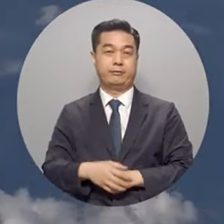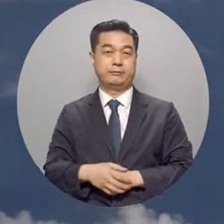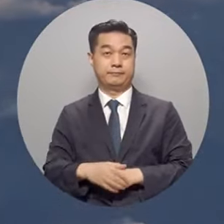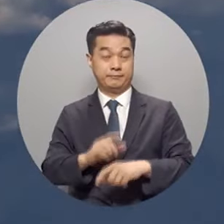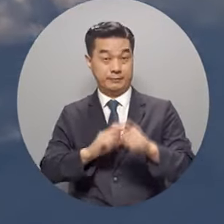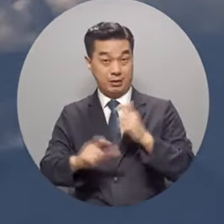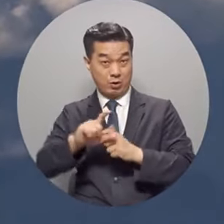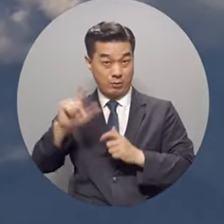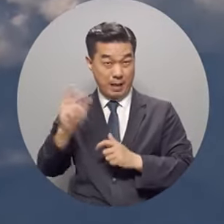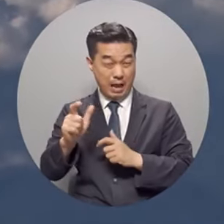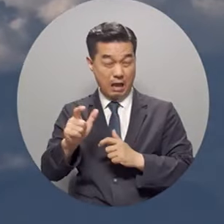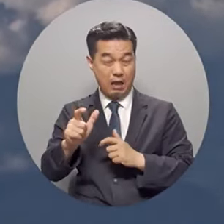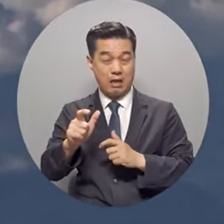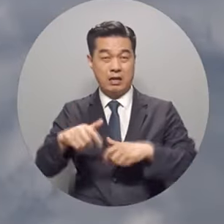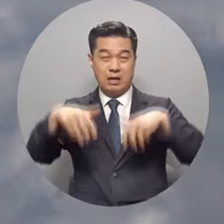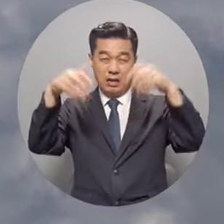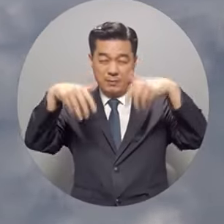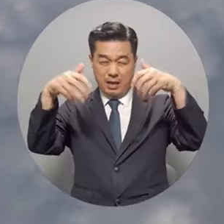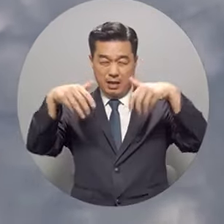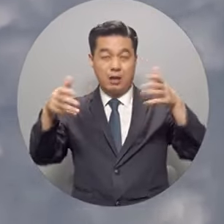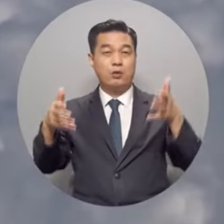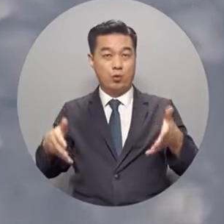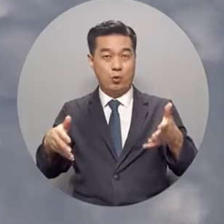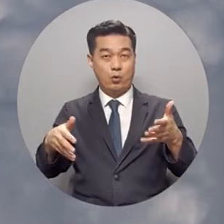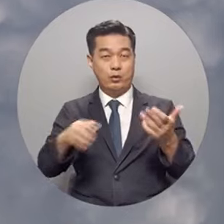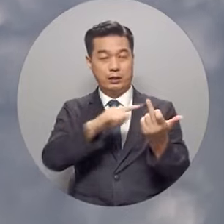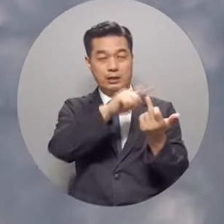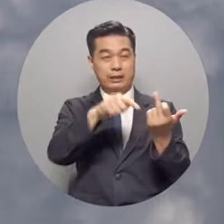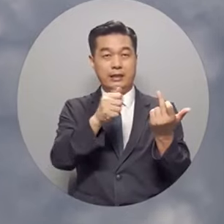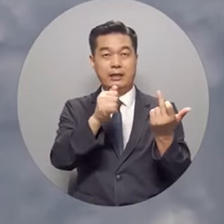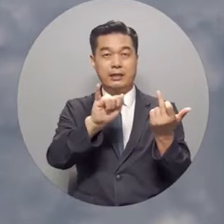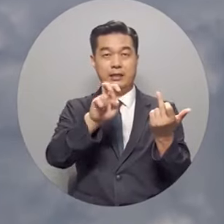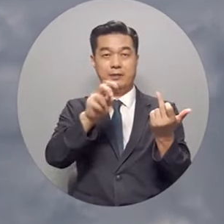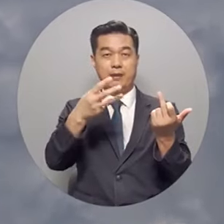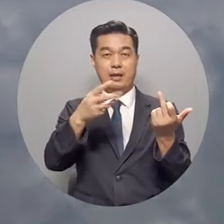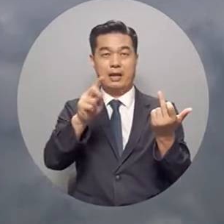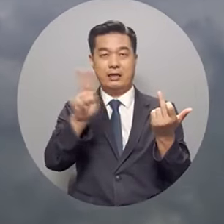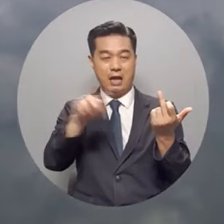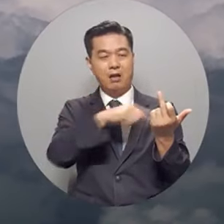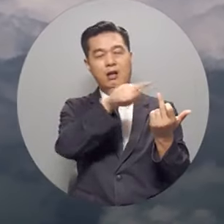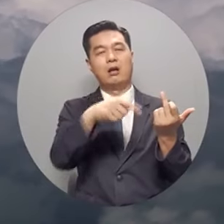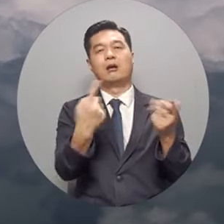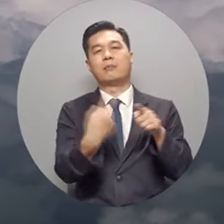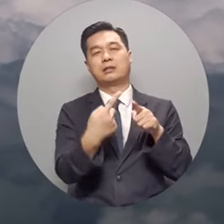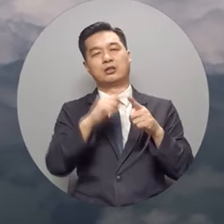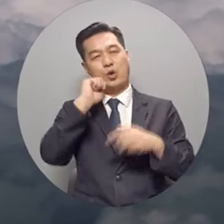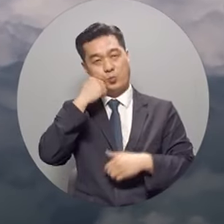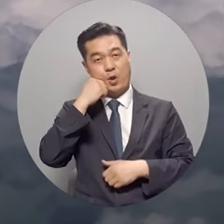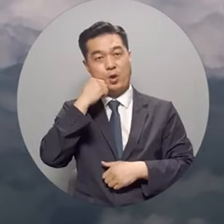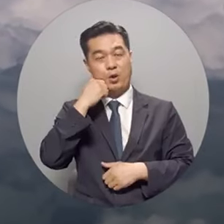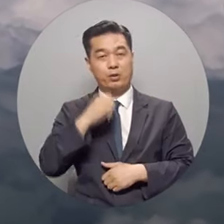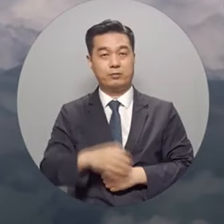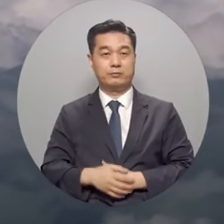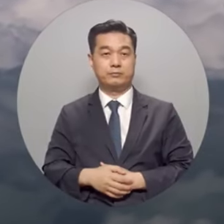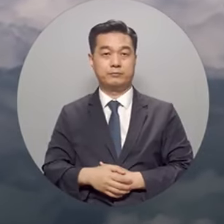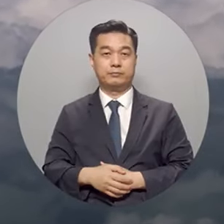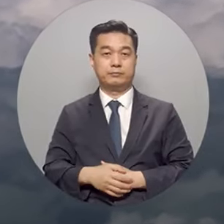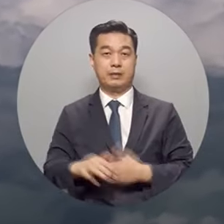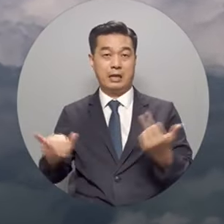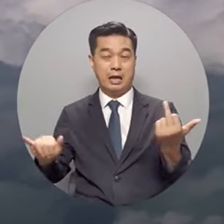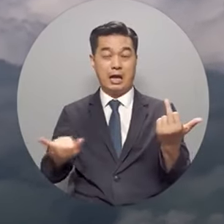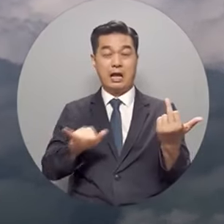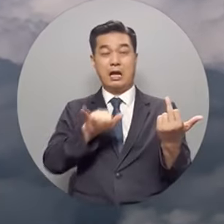이 고산지대의 우기는 세계의 지붕 히말라야마저 위협하고 있습니다. 카날리주행 항공기창 너머